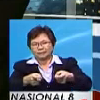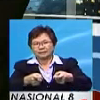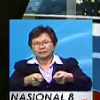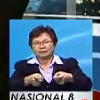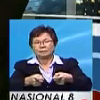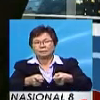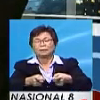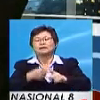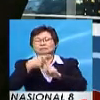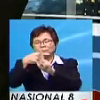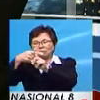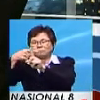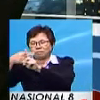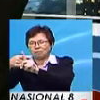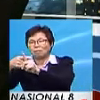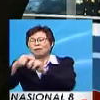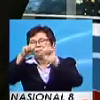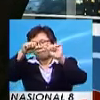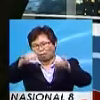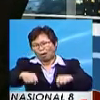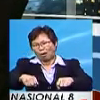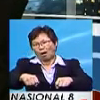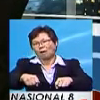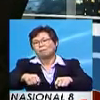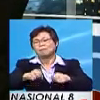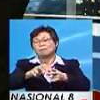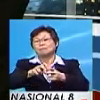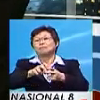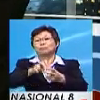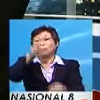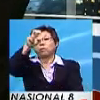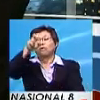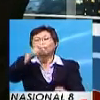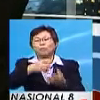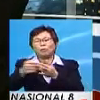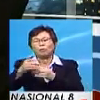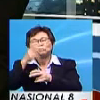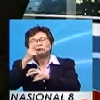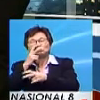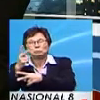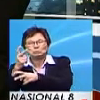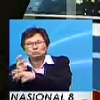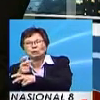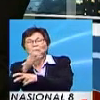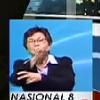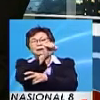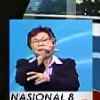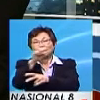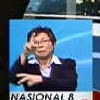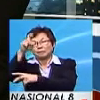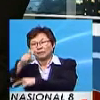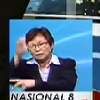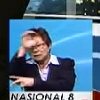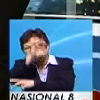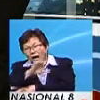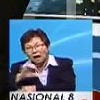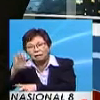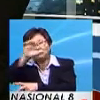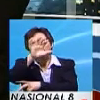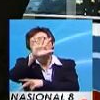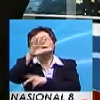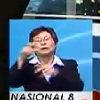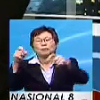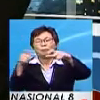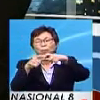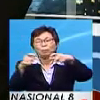Gani Malik Tetap optimis pasukannya masih mampu melakar kejutan biarpun dilihat sukari perlu mencari sekurang-kurangnya l